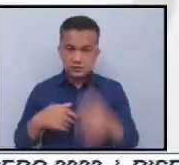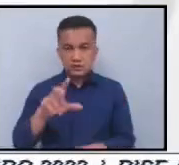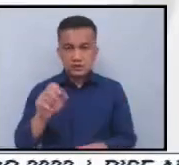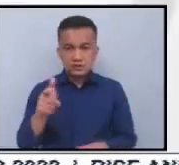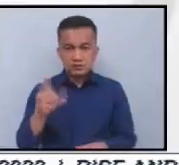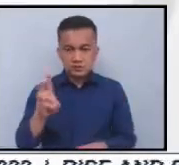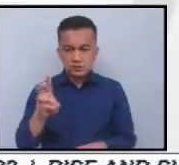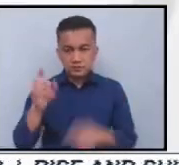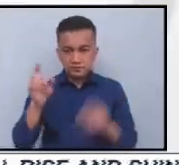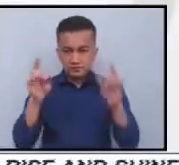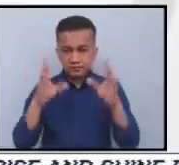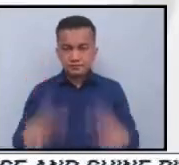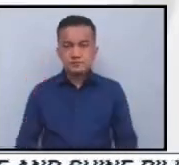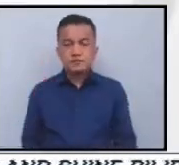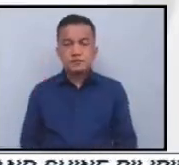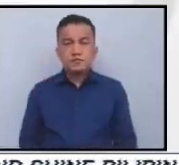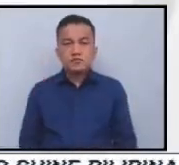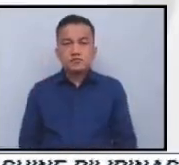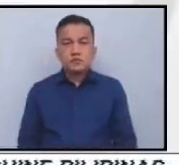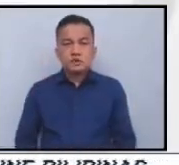critical. Umabot naman sa